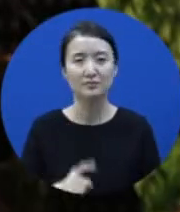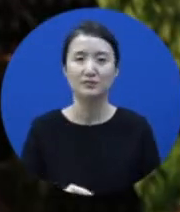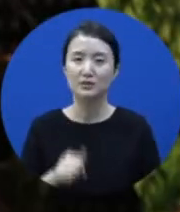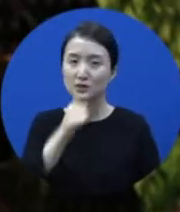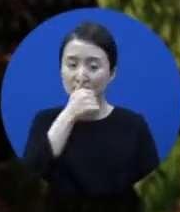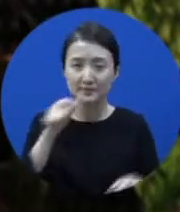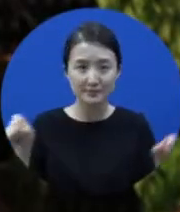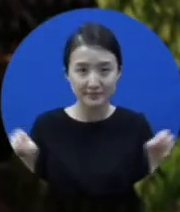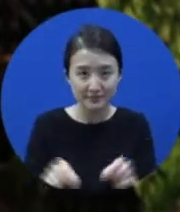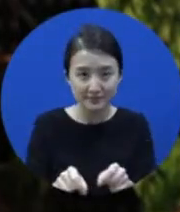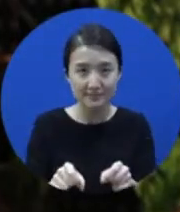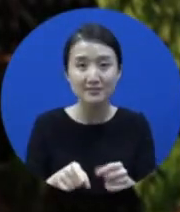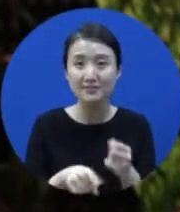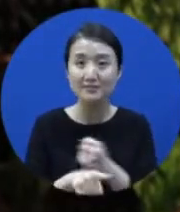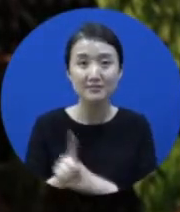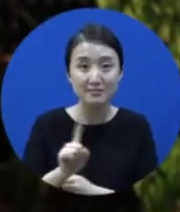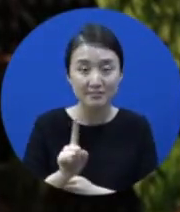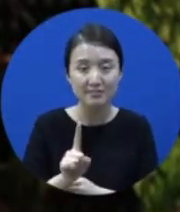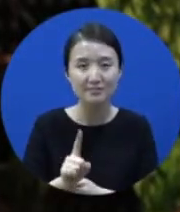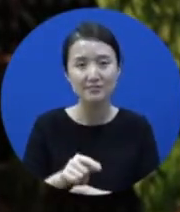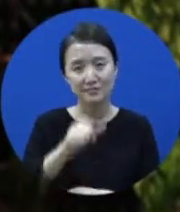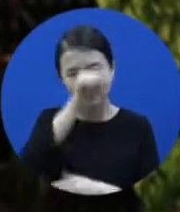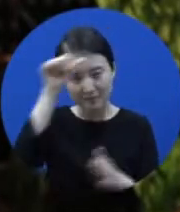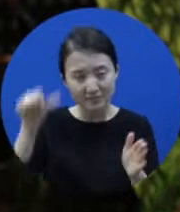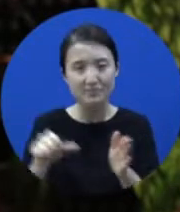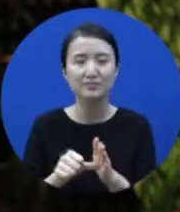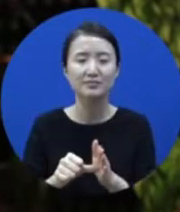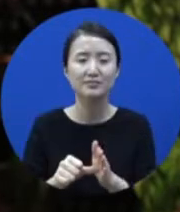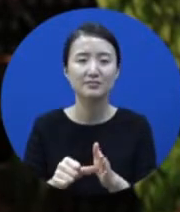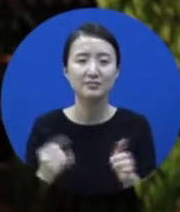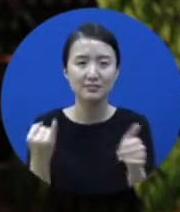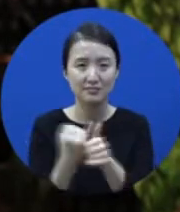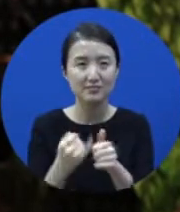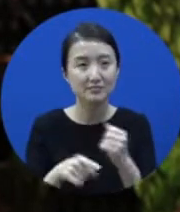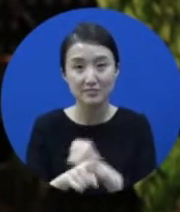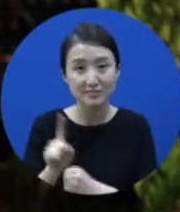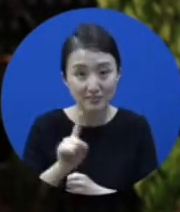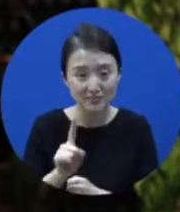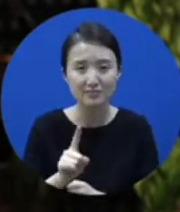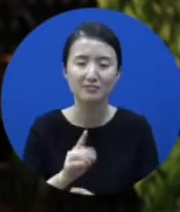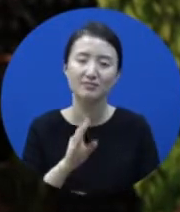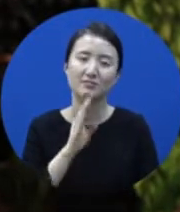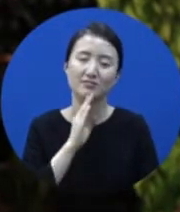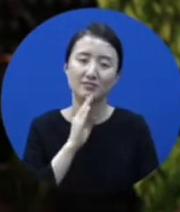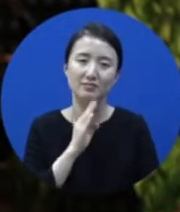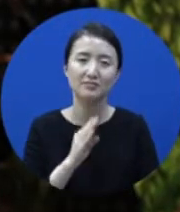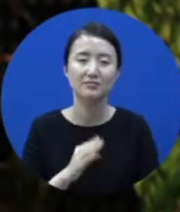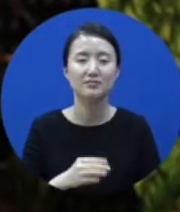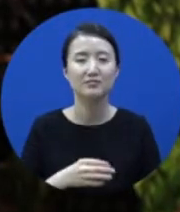사람의 목소리를 들으면서 그 목소리에는요, 이 사람이 자라온 환경이 다 묻어나 있습니다.